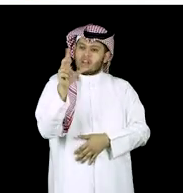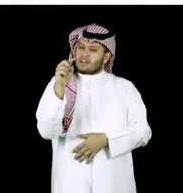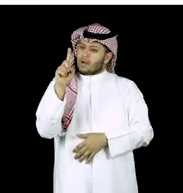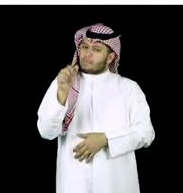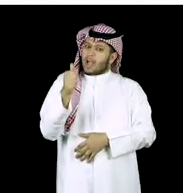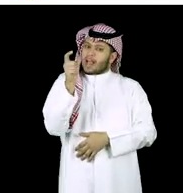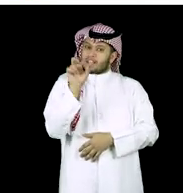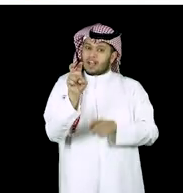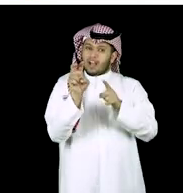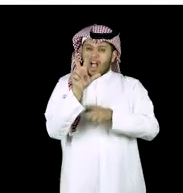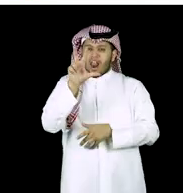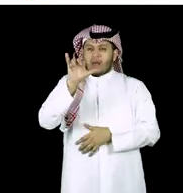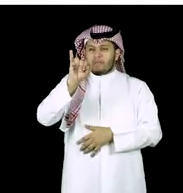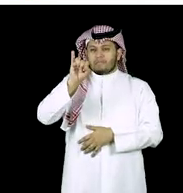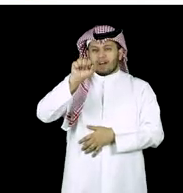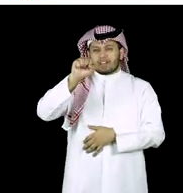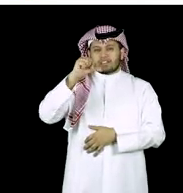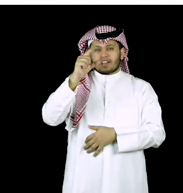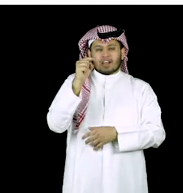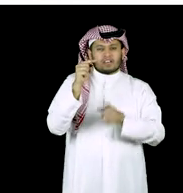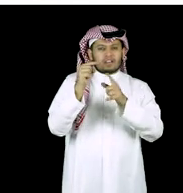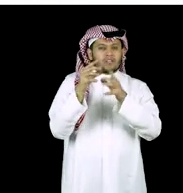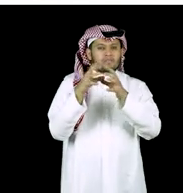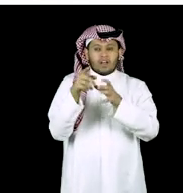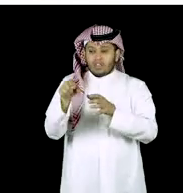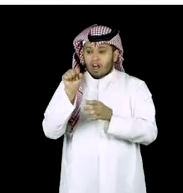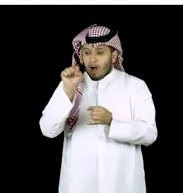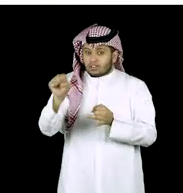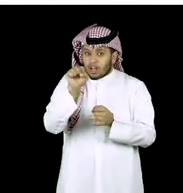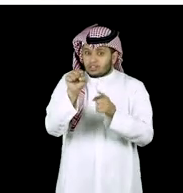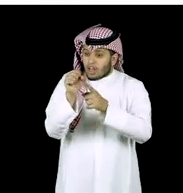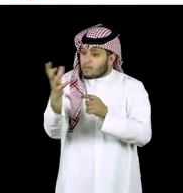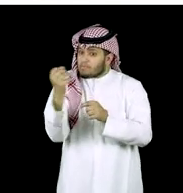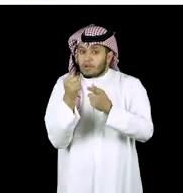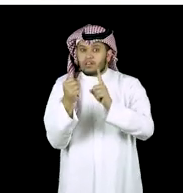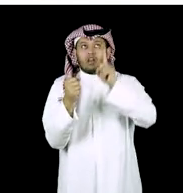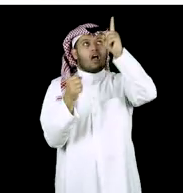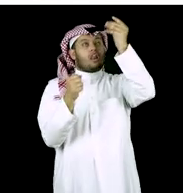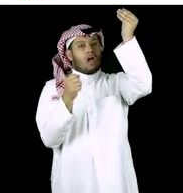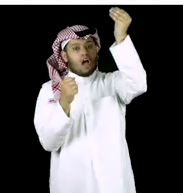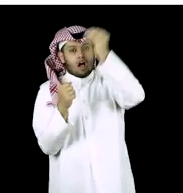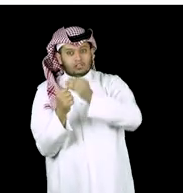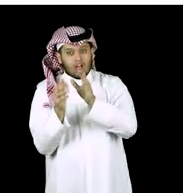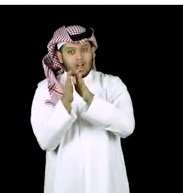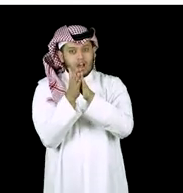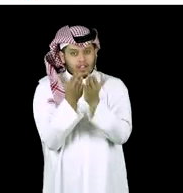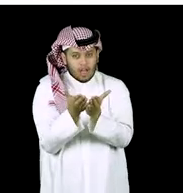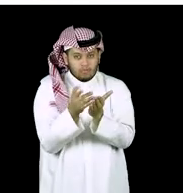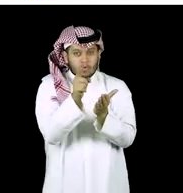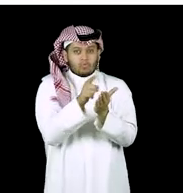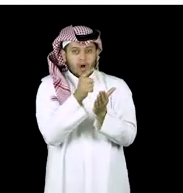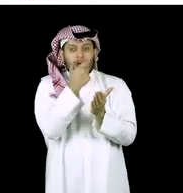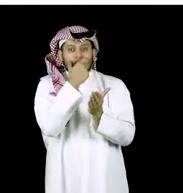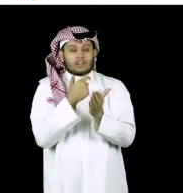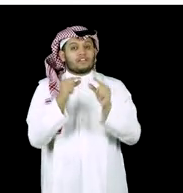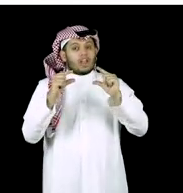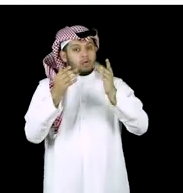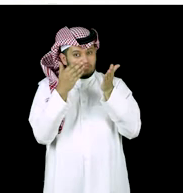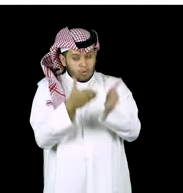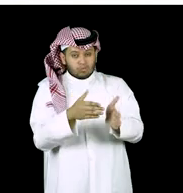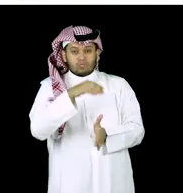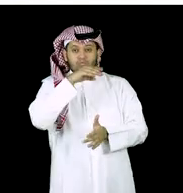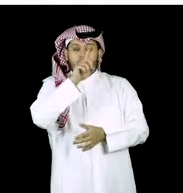ربانية المصدر أن هذه الخصائص مصدرها الوحي من الكتاب والسنة، والدليل قوله